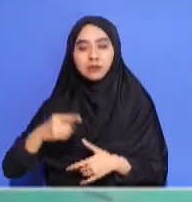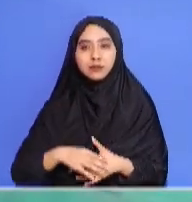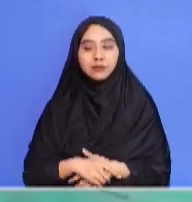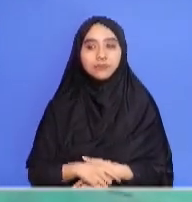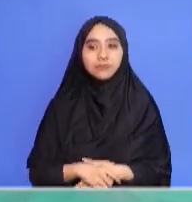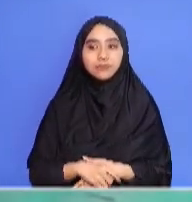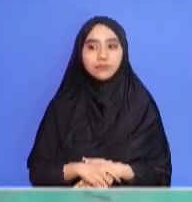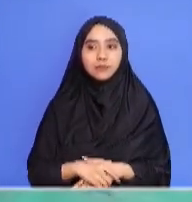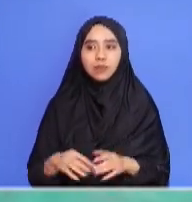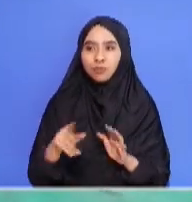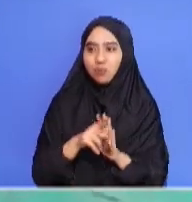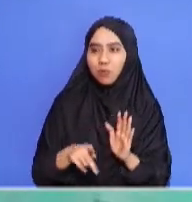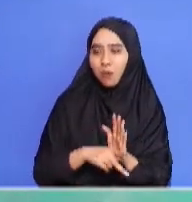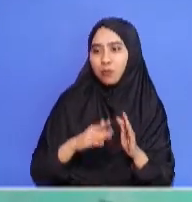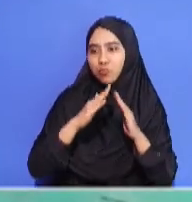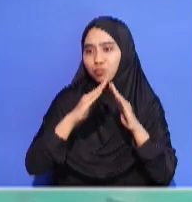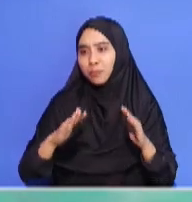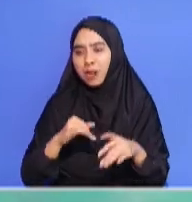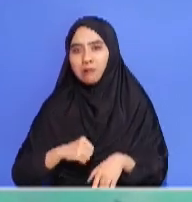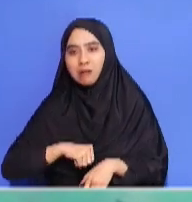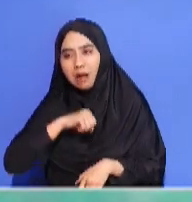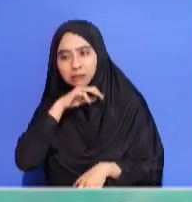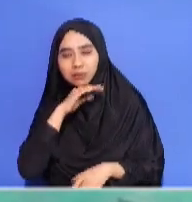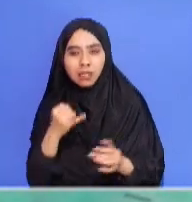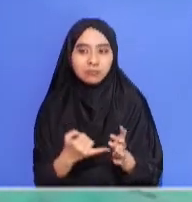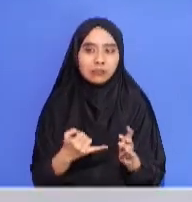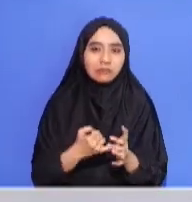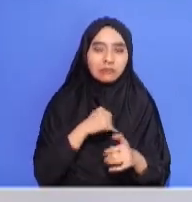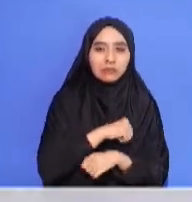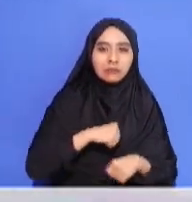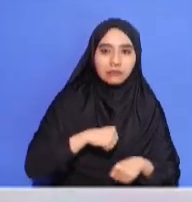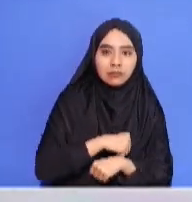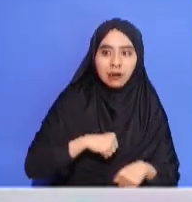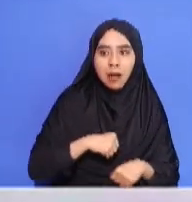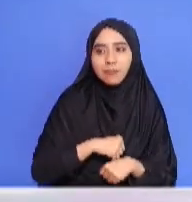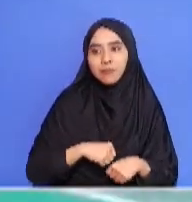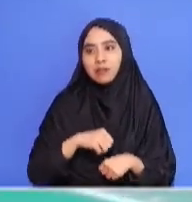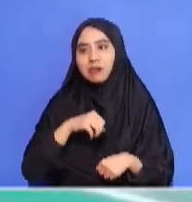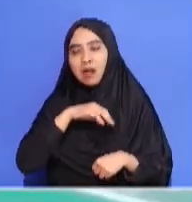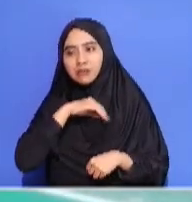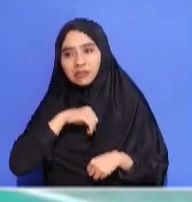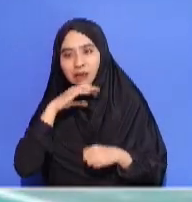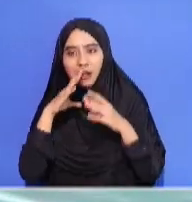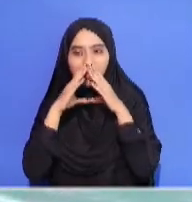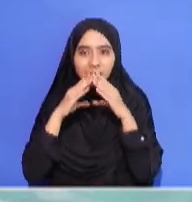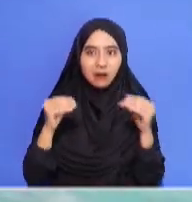Dalam program Rumah Lansia berisi senam ceria lansia, penyuluhan kesehatan bagi lansia, pelayanan